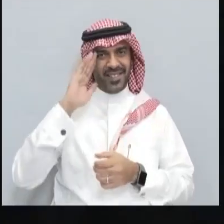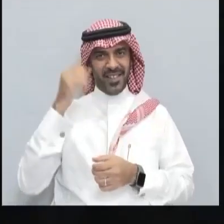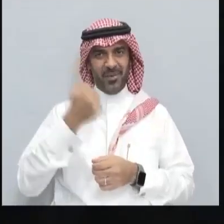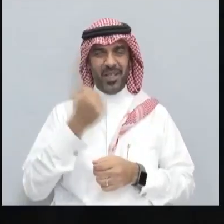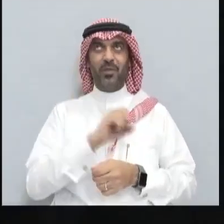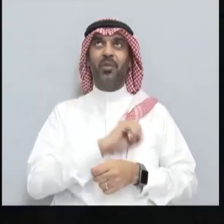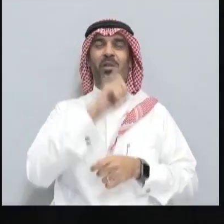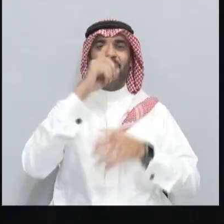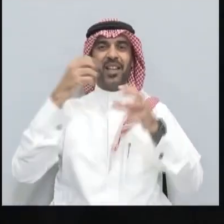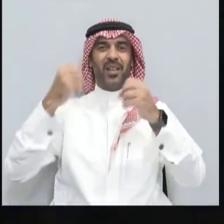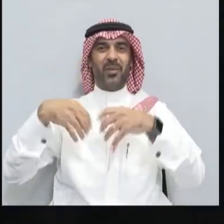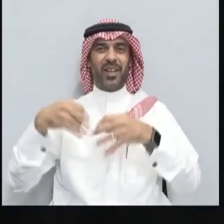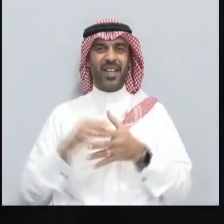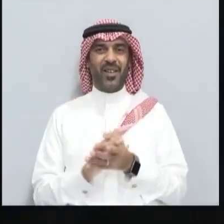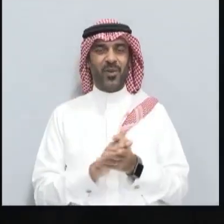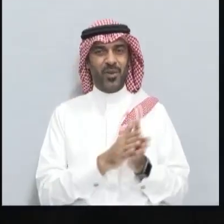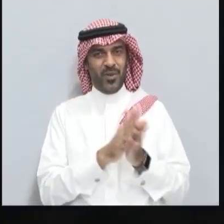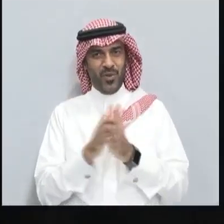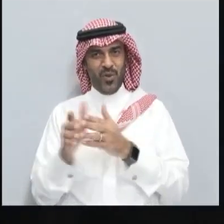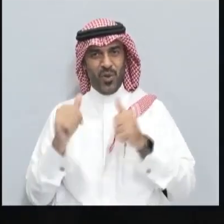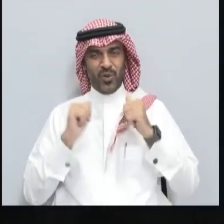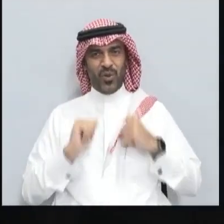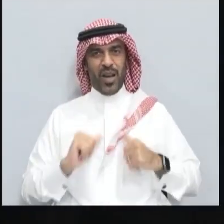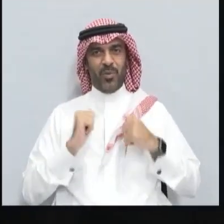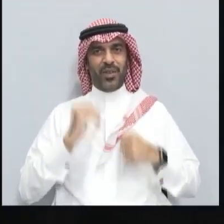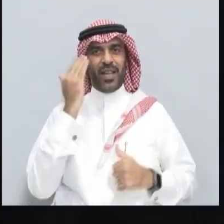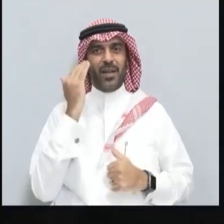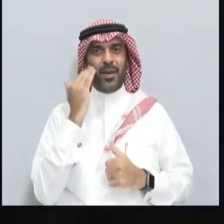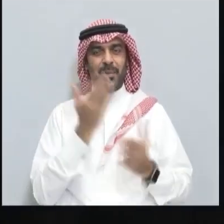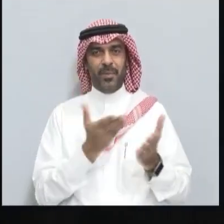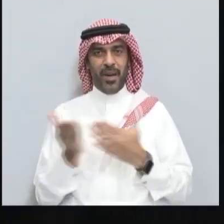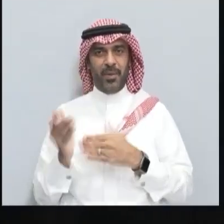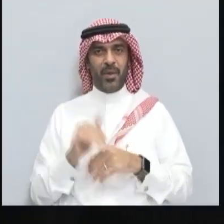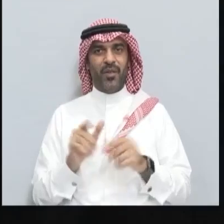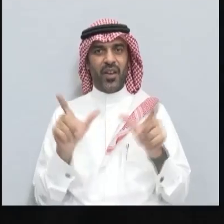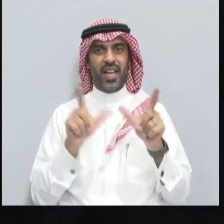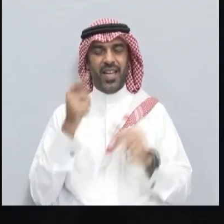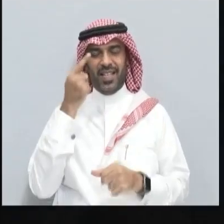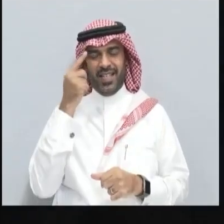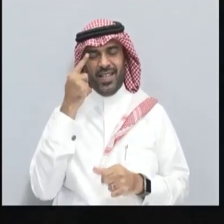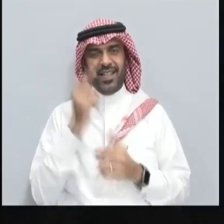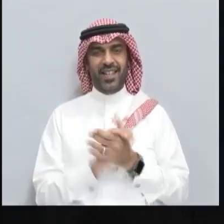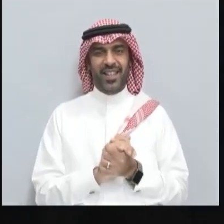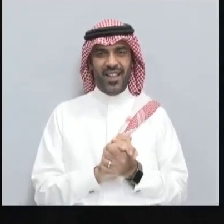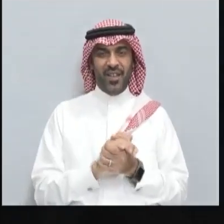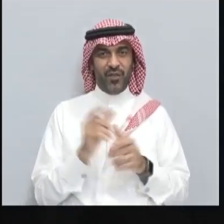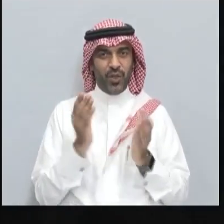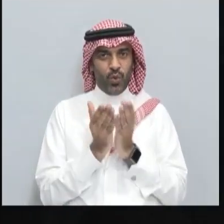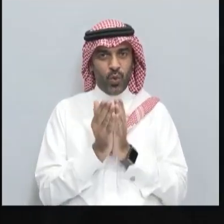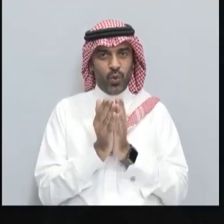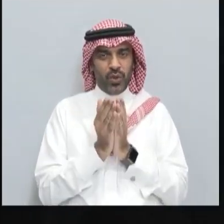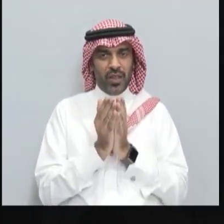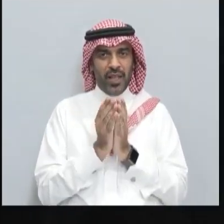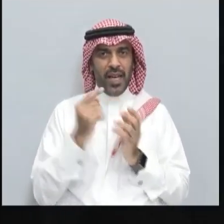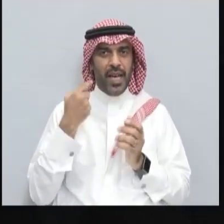السلام عليكم ورحمه الله وبركاته اعزائي الطلاب والطالبات مرحبا بكم في قناه عين في دروس العلوم للصف الثالث متوسط معكم